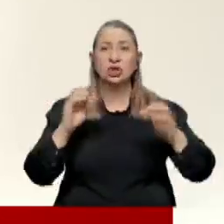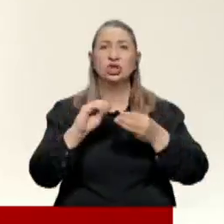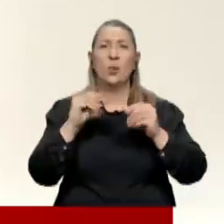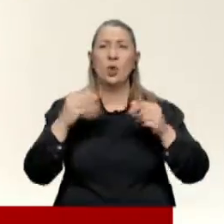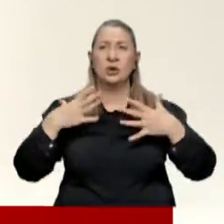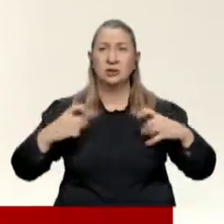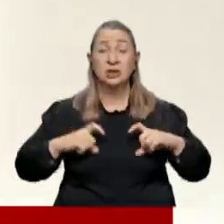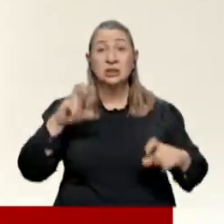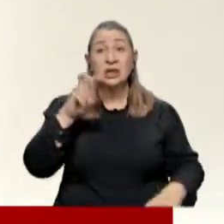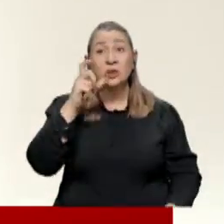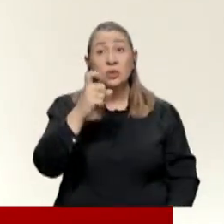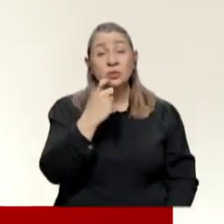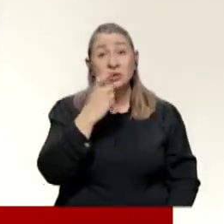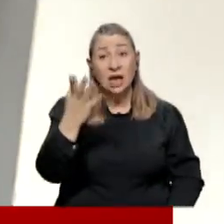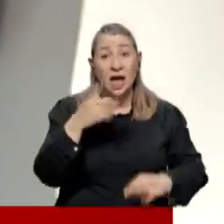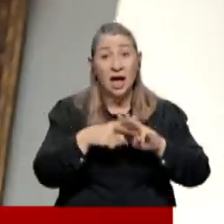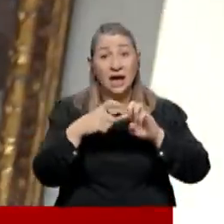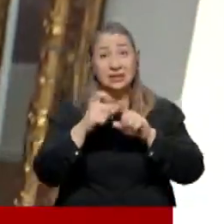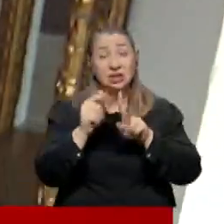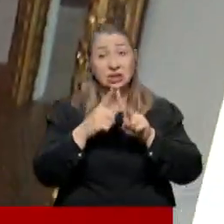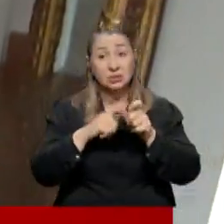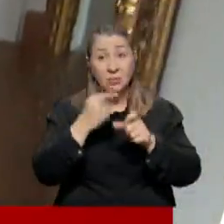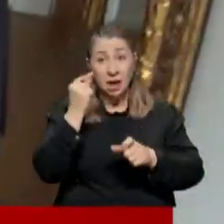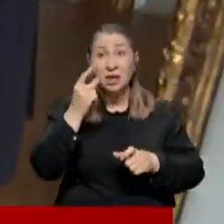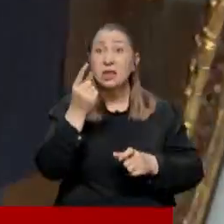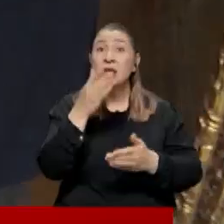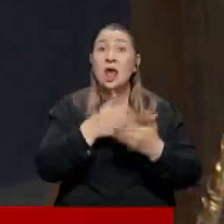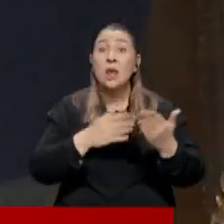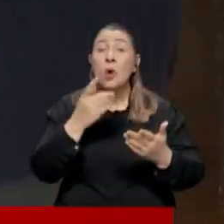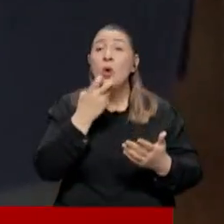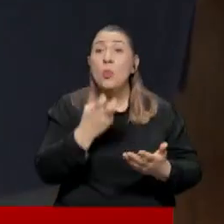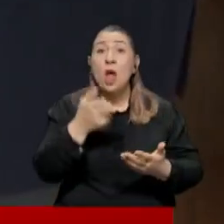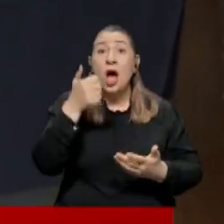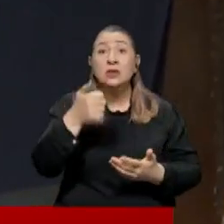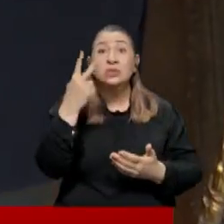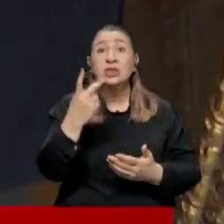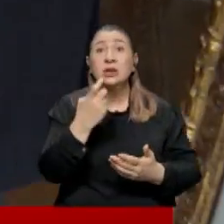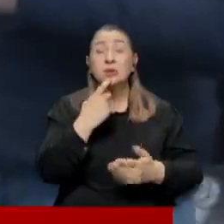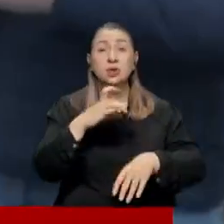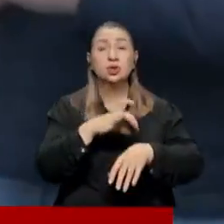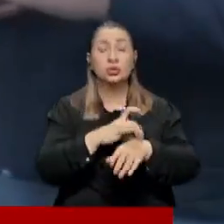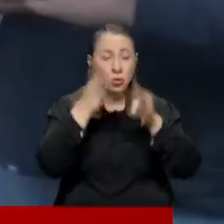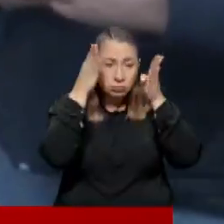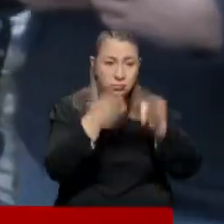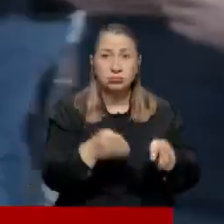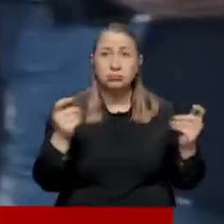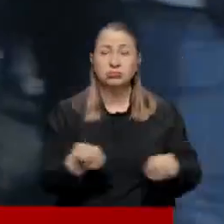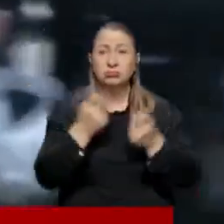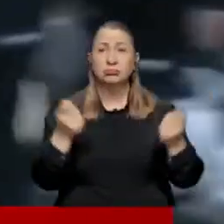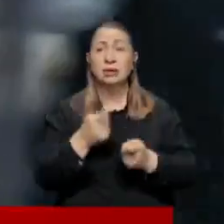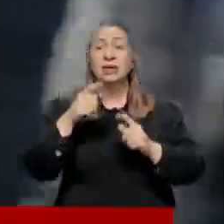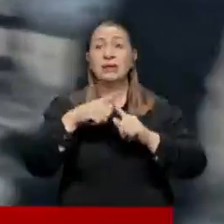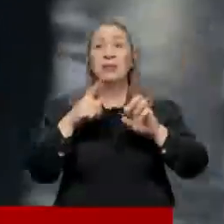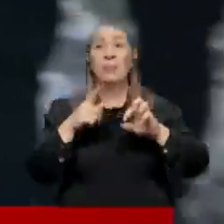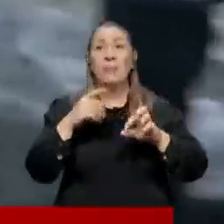çamurları. 89 yaşında Erdinç Köksal, yarım asırdan fazlasını, ömrünün 62 yılını mesleğine adadı ve tıp